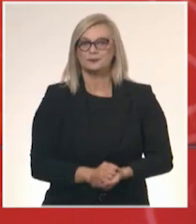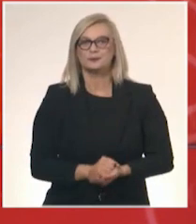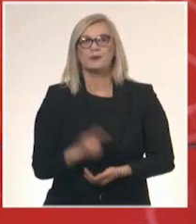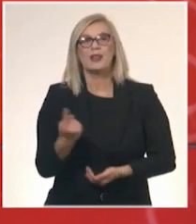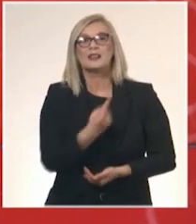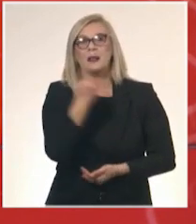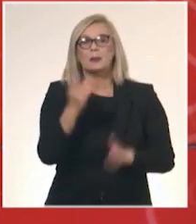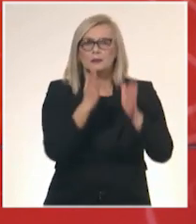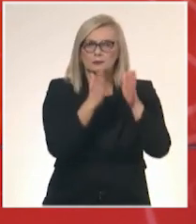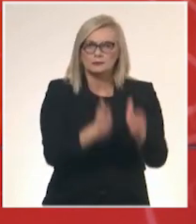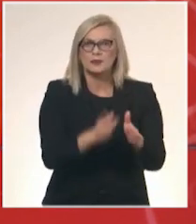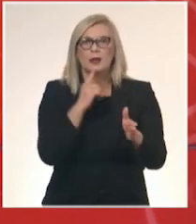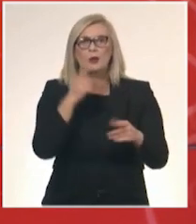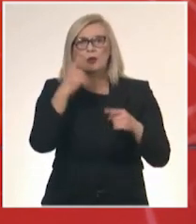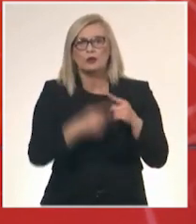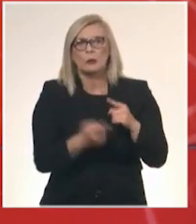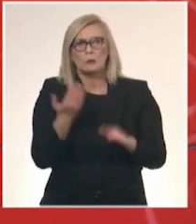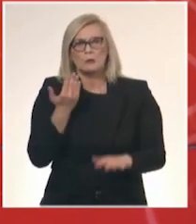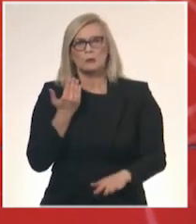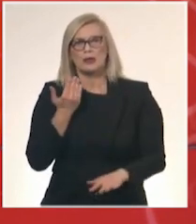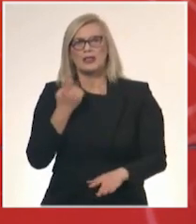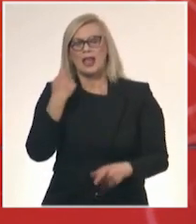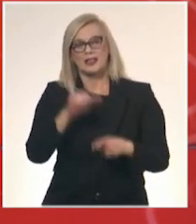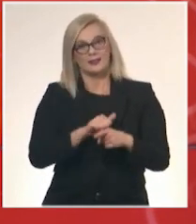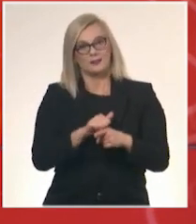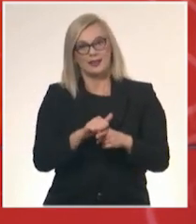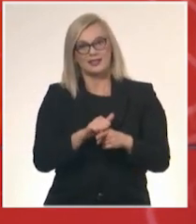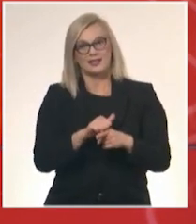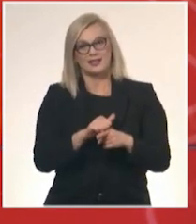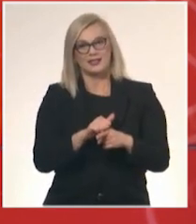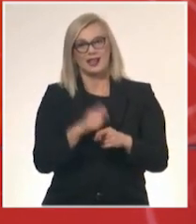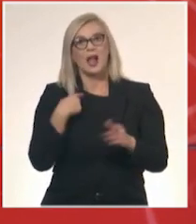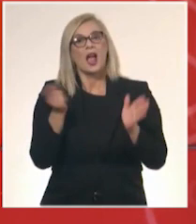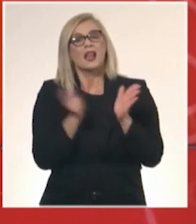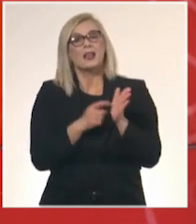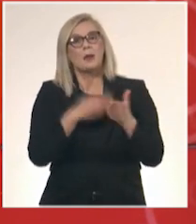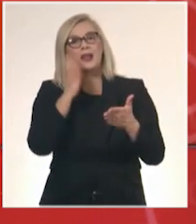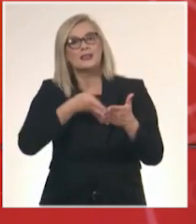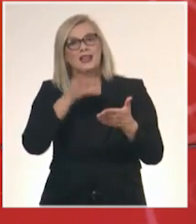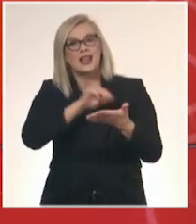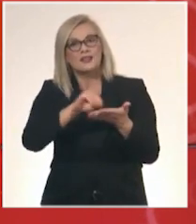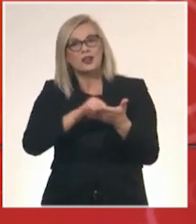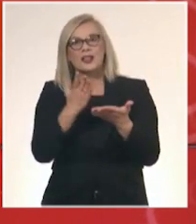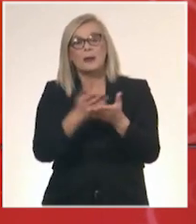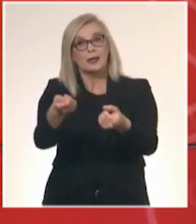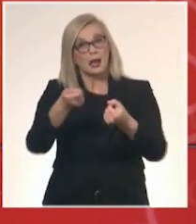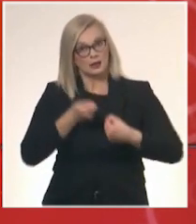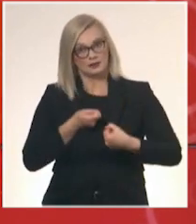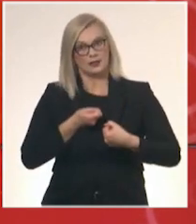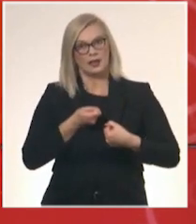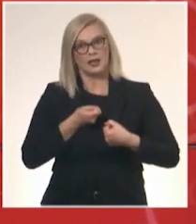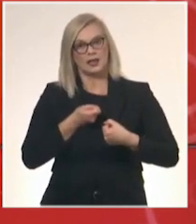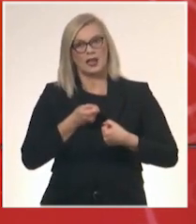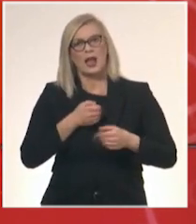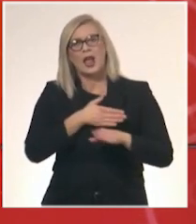За првиот кластер, кој го завршивме пред нешто повеќе од еден месец, ќе бараме скрининг извештаја да биде доставен до нас